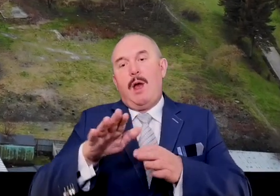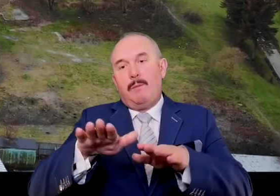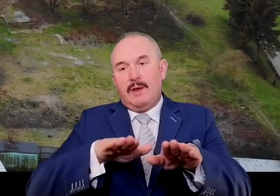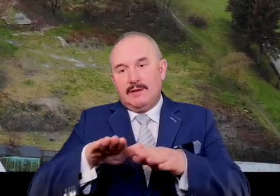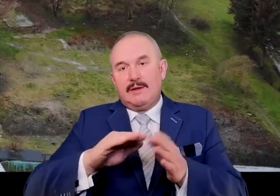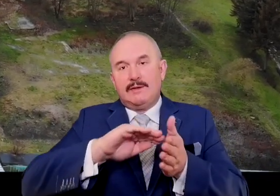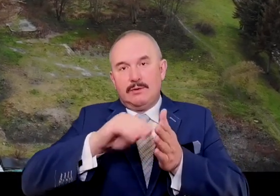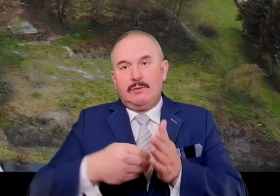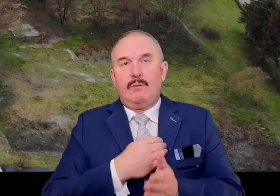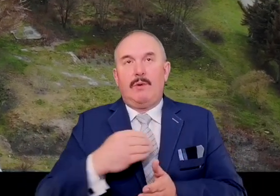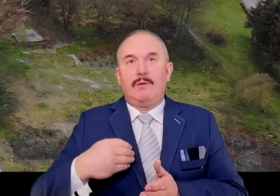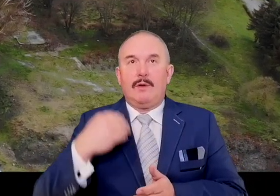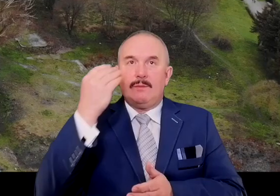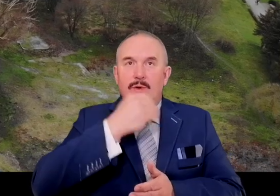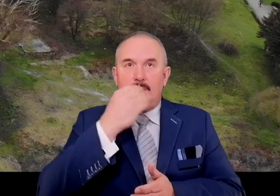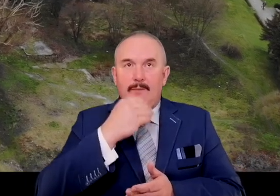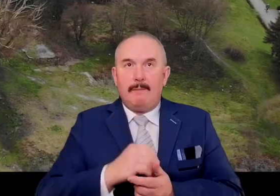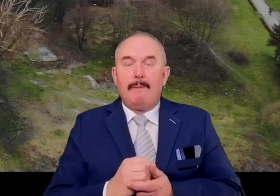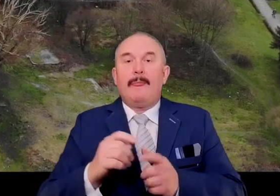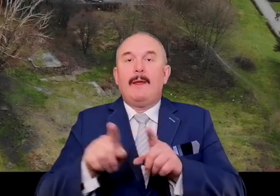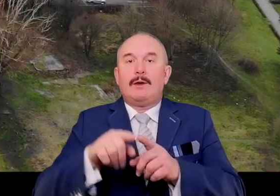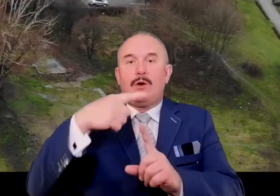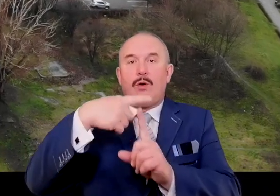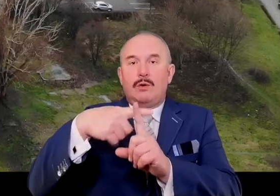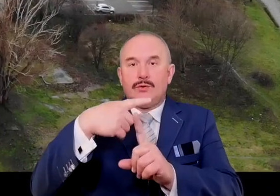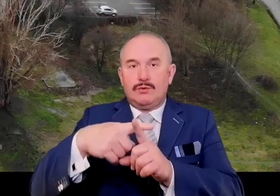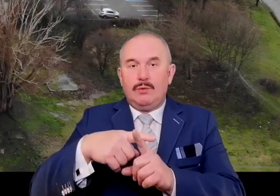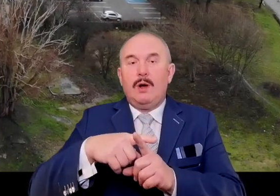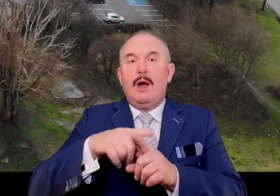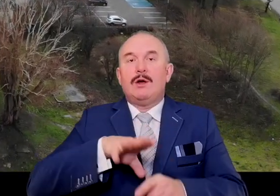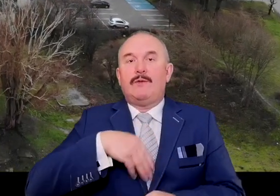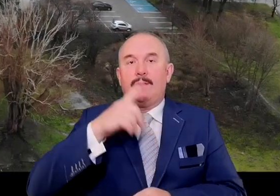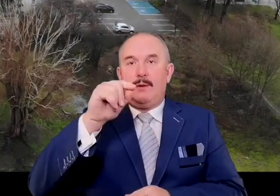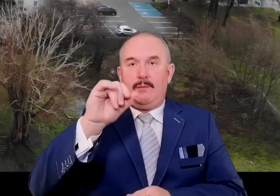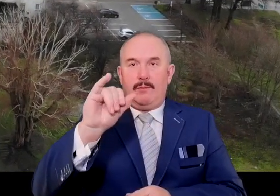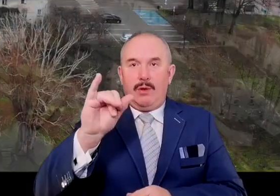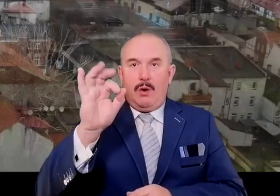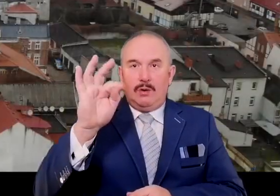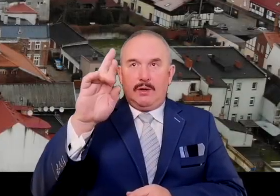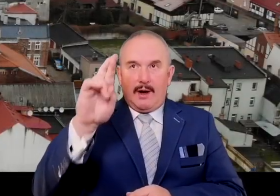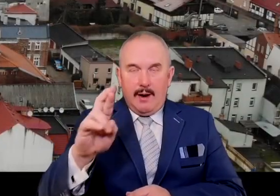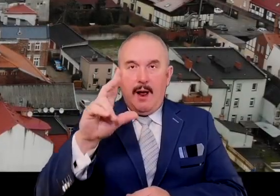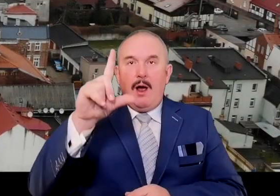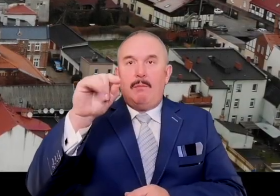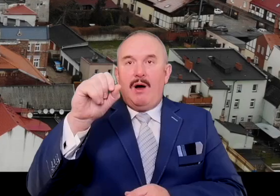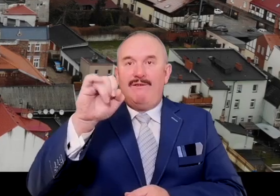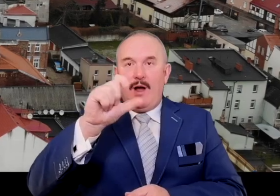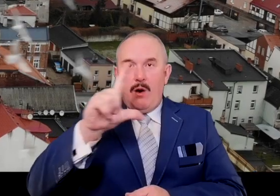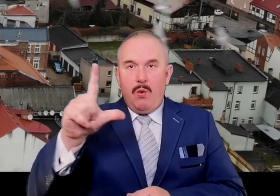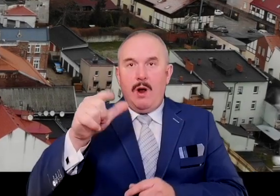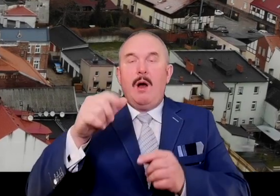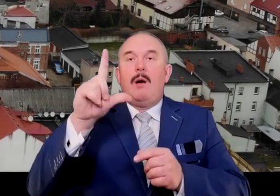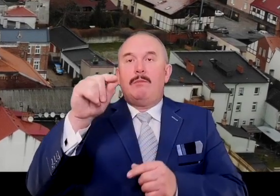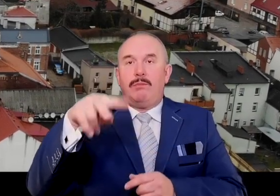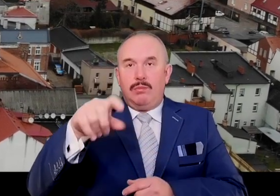zaślubin Polski z morzem, a także kościół pod wezwaniem świętych Piotra i Pawła w Pucku. Z kościołem tym związana jest